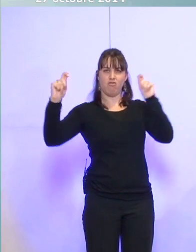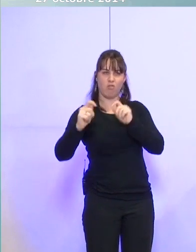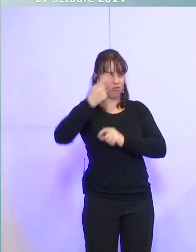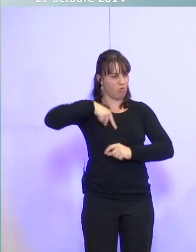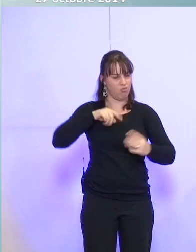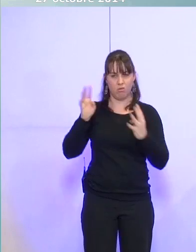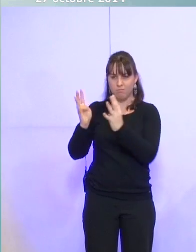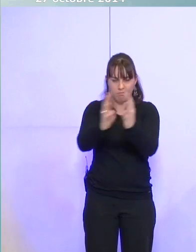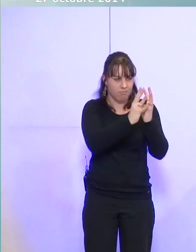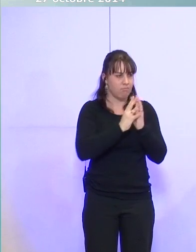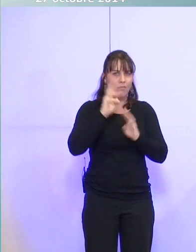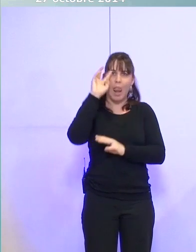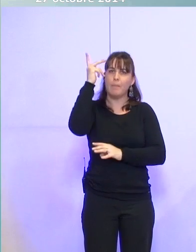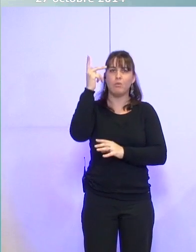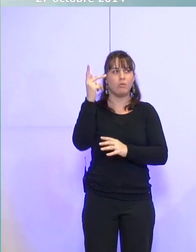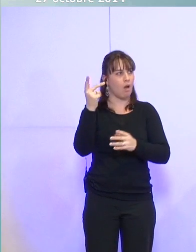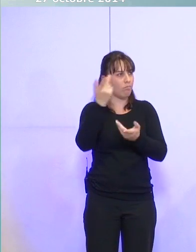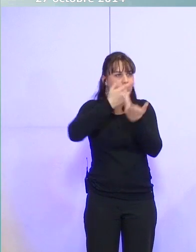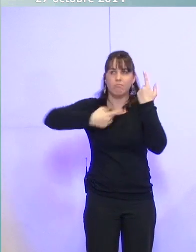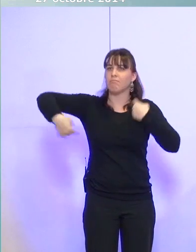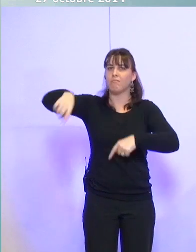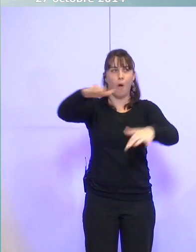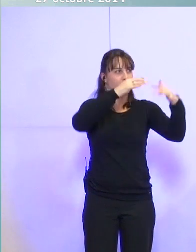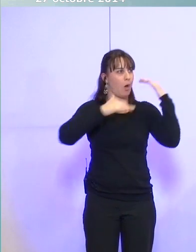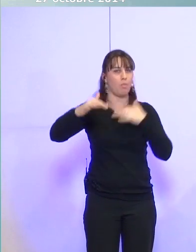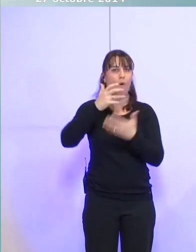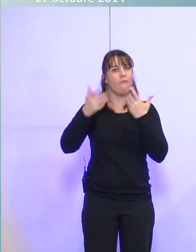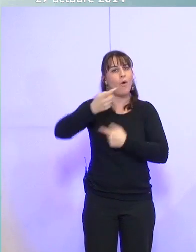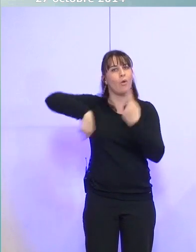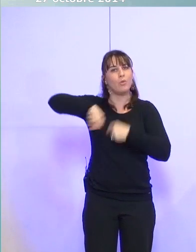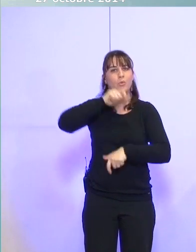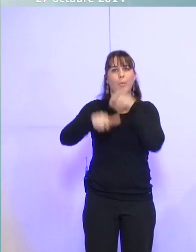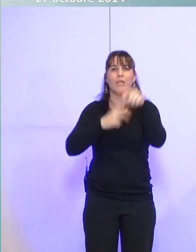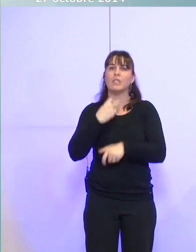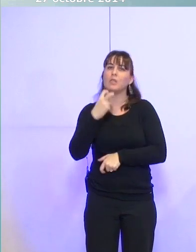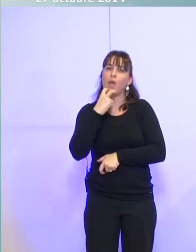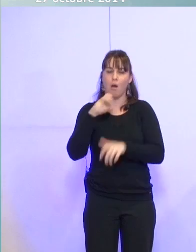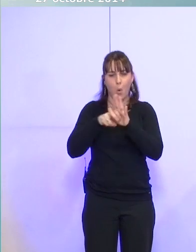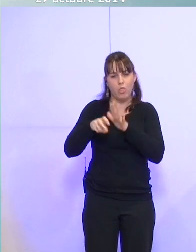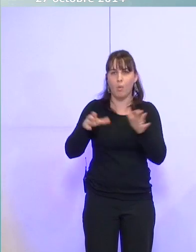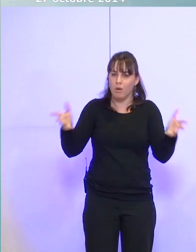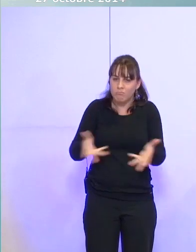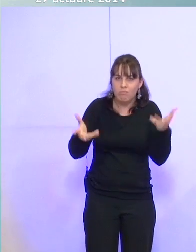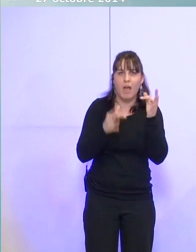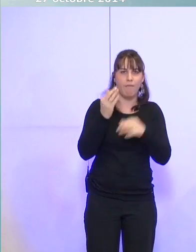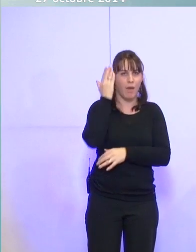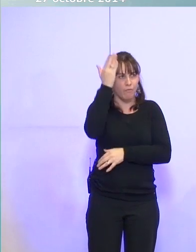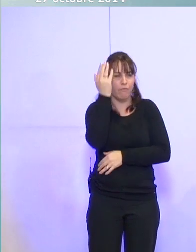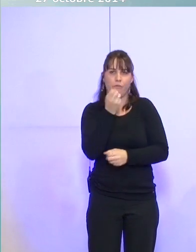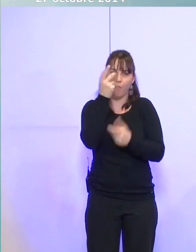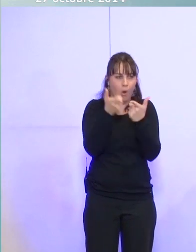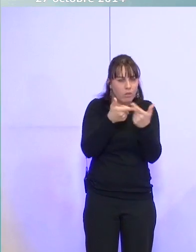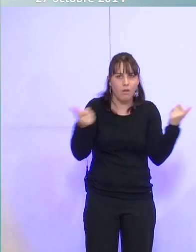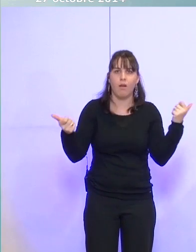tous, et de permettre aux Grenoblois d'y construire collectivement des projets autour de la flore, de la biodiversité, de